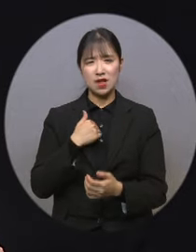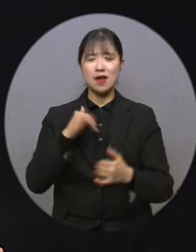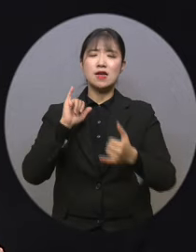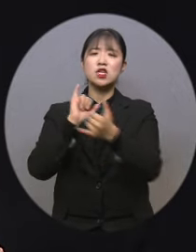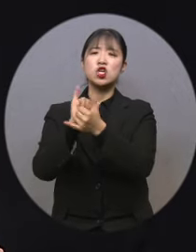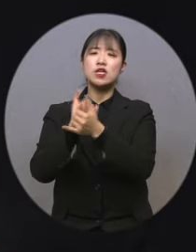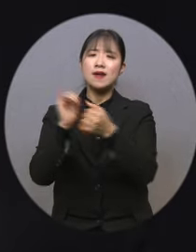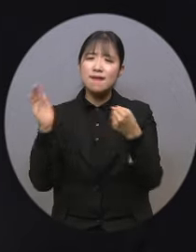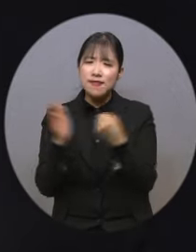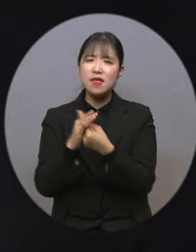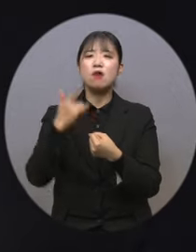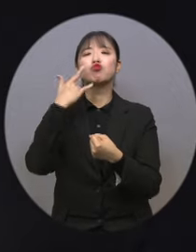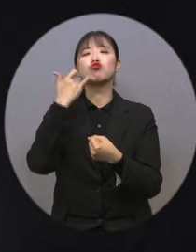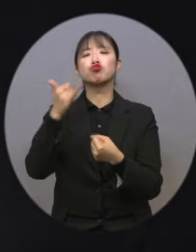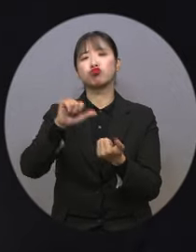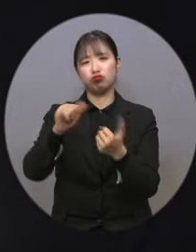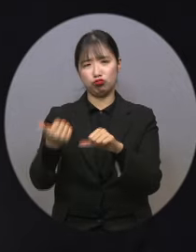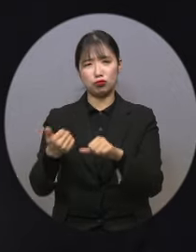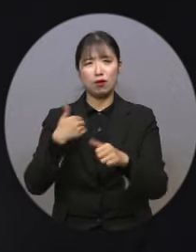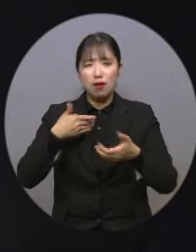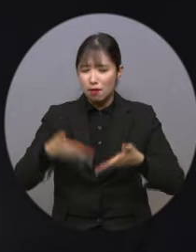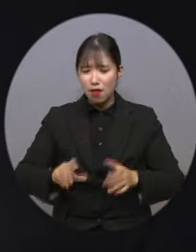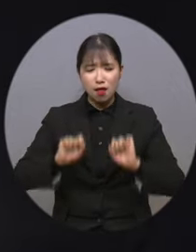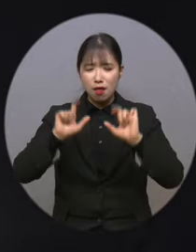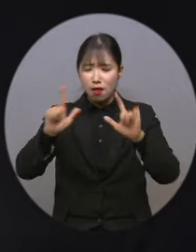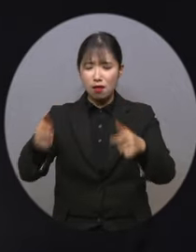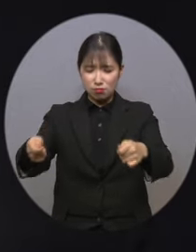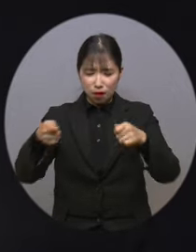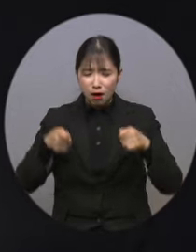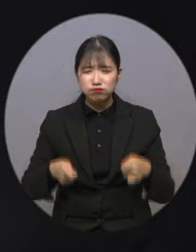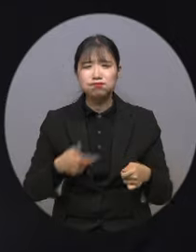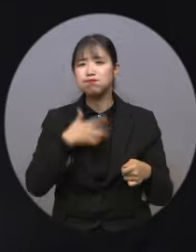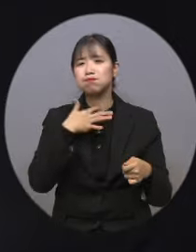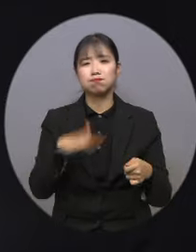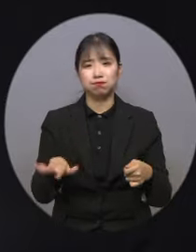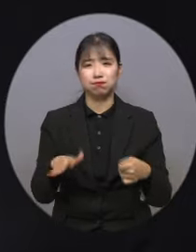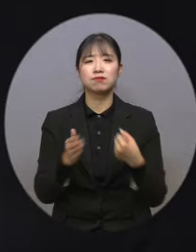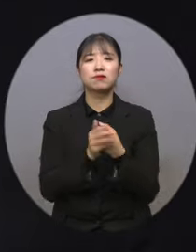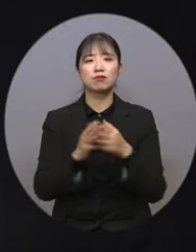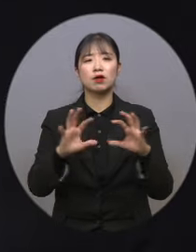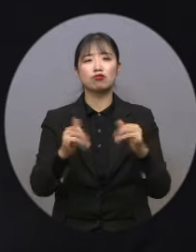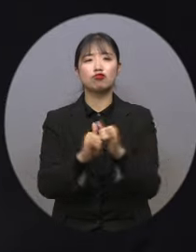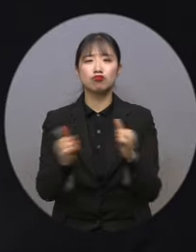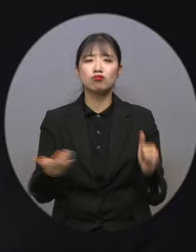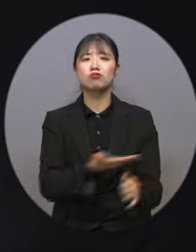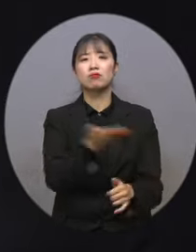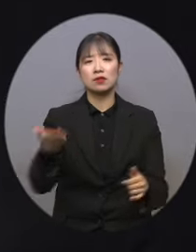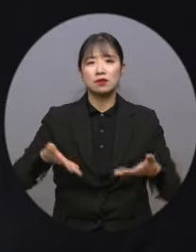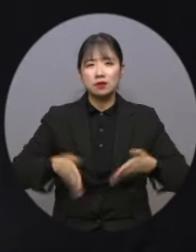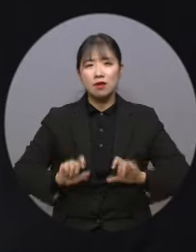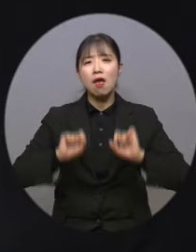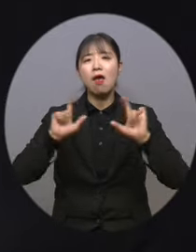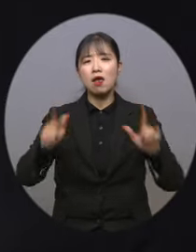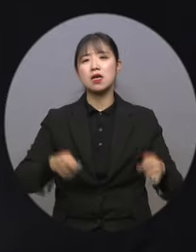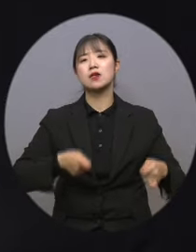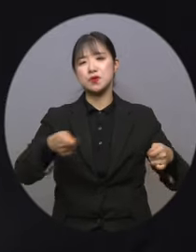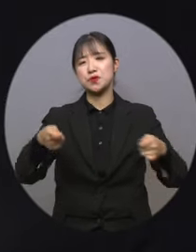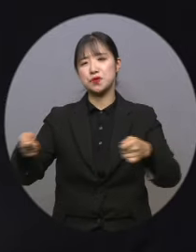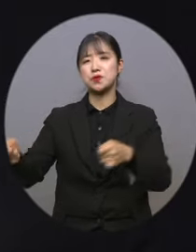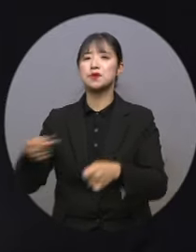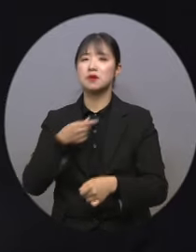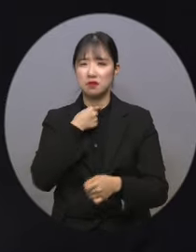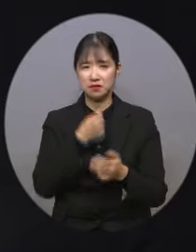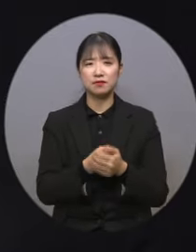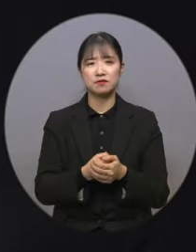잃어 쓰니까 한 번도 세계를 상을 받아 본 적이 없어요 그러니까 나는 국민들 생일을 해주고 싶은 거야 우리 어려운